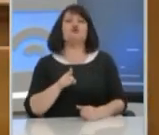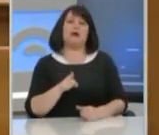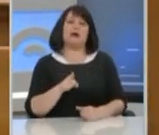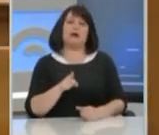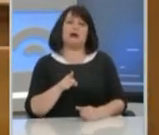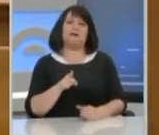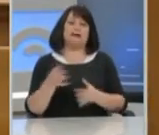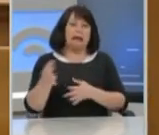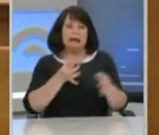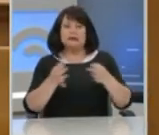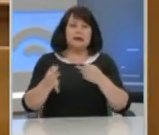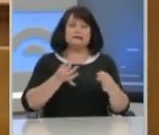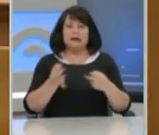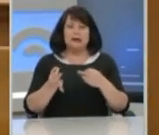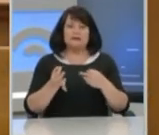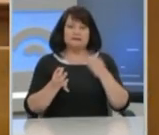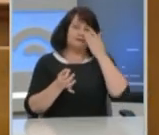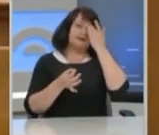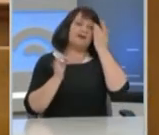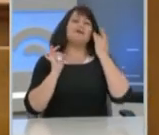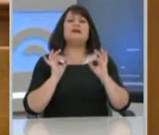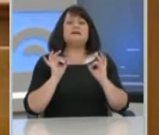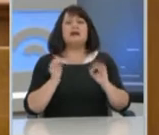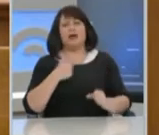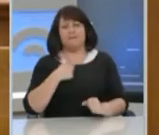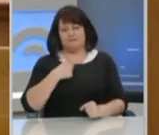των δηλώσεων, και ναι βεβαίως εμείς όταν